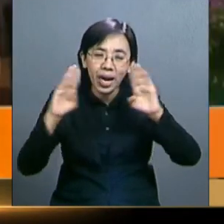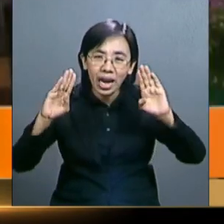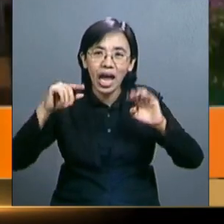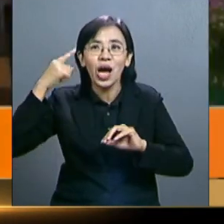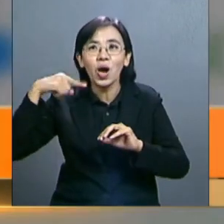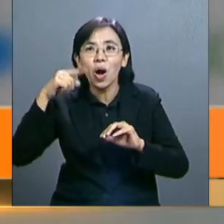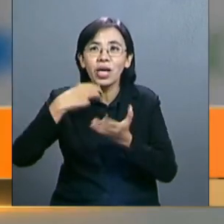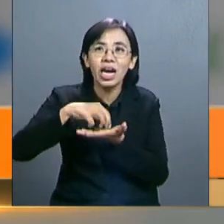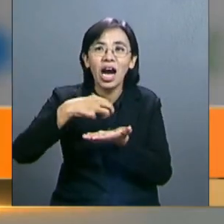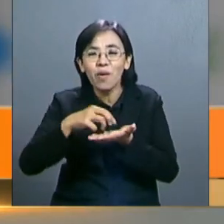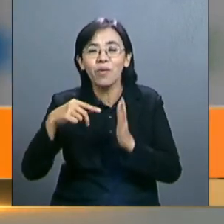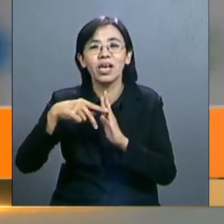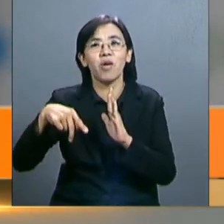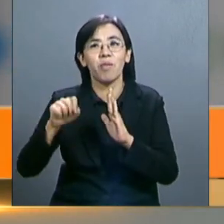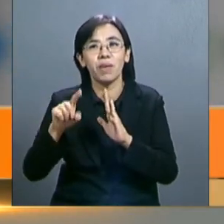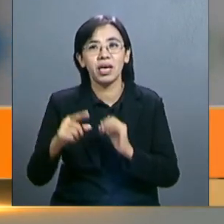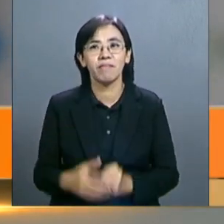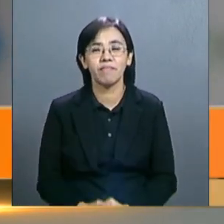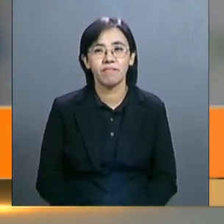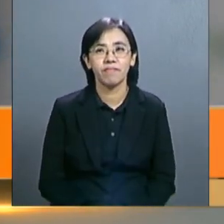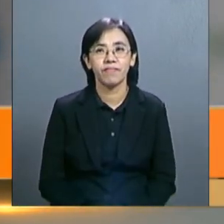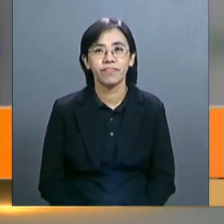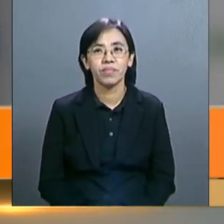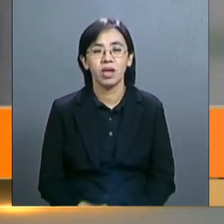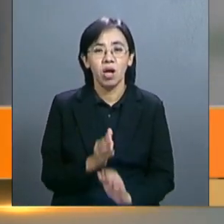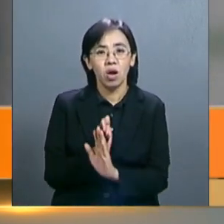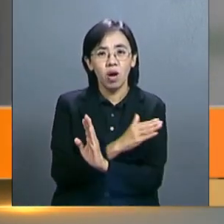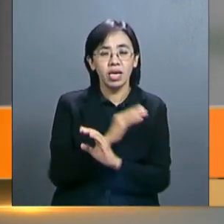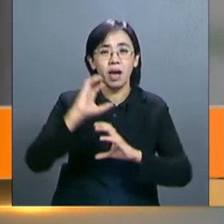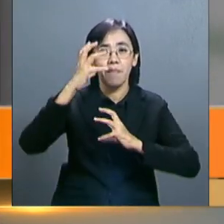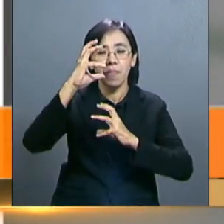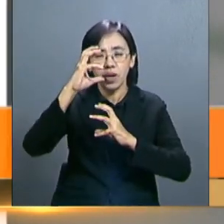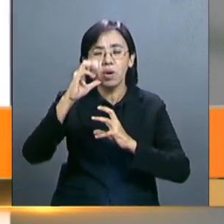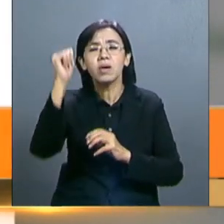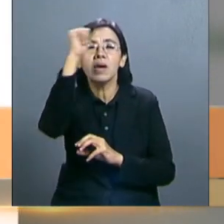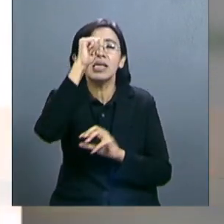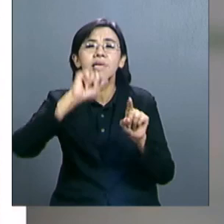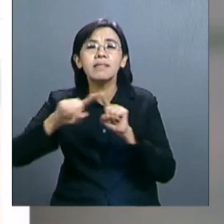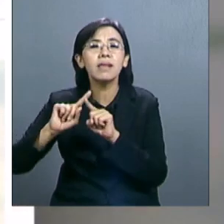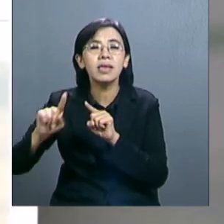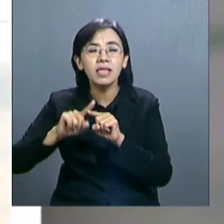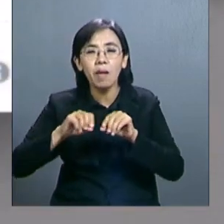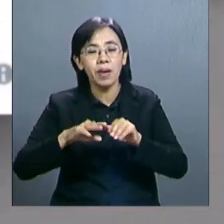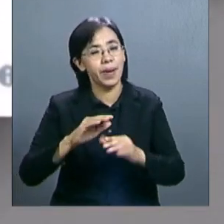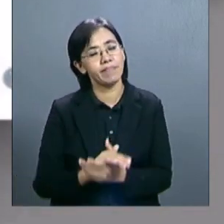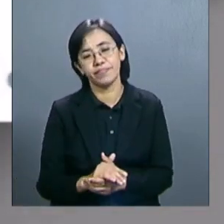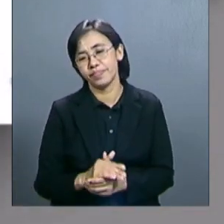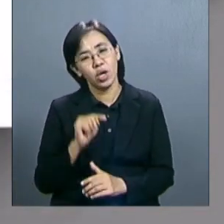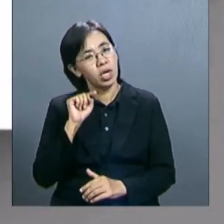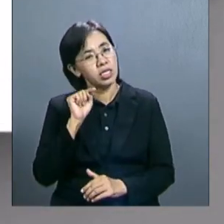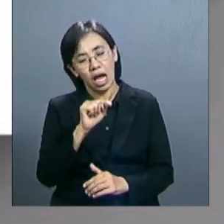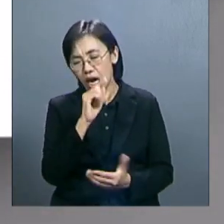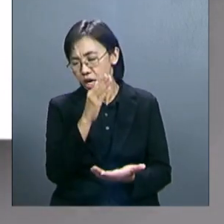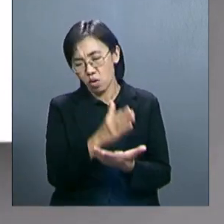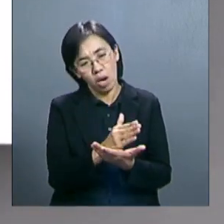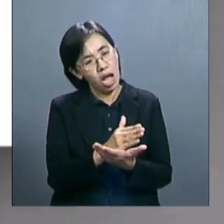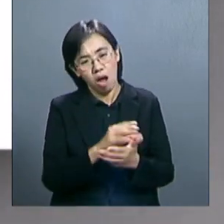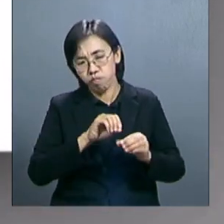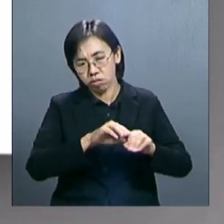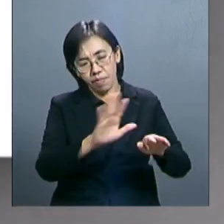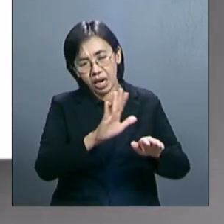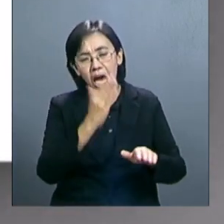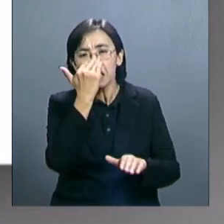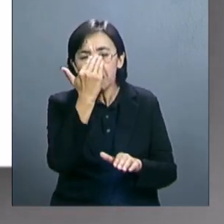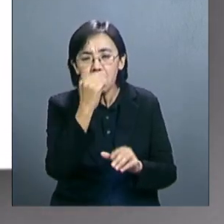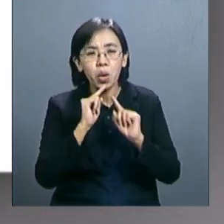งในเรื่องเพศก่อนหน้านี้มีภาพยนตร์บอลิวูดหลายเรื่องที่ถูกสั่งห้ามฉายจากรัฐบาลเพราะพูดถึงประเด็น